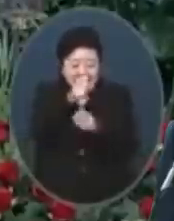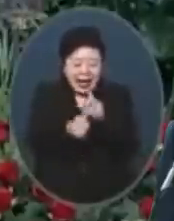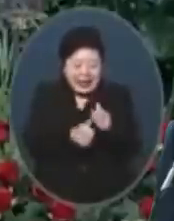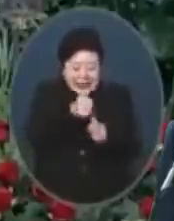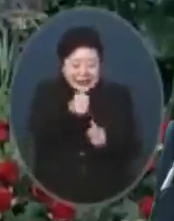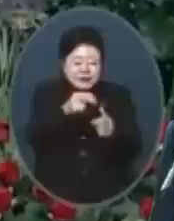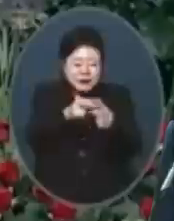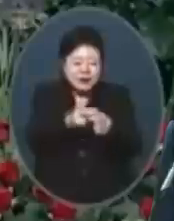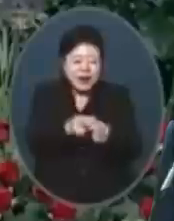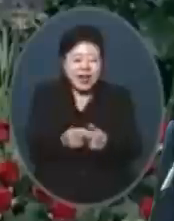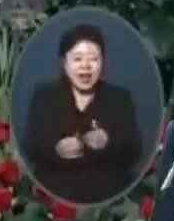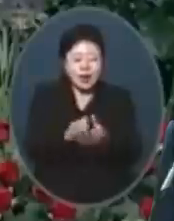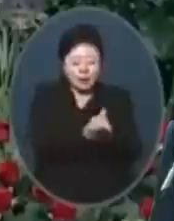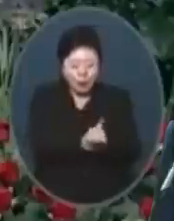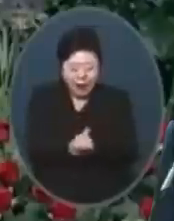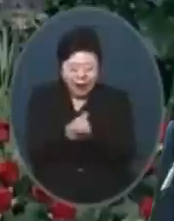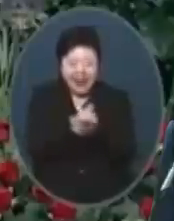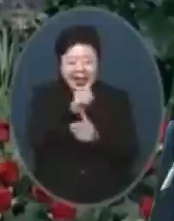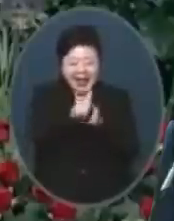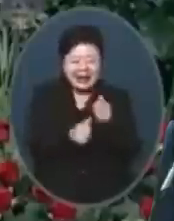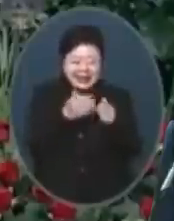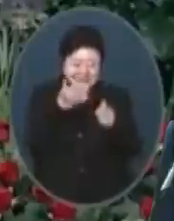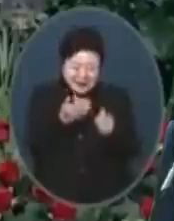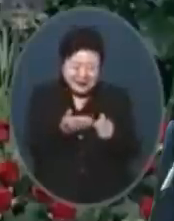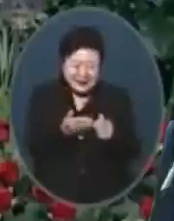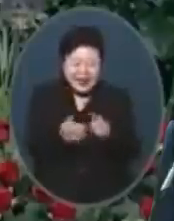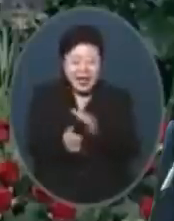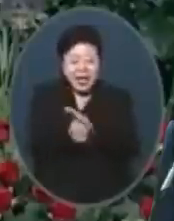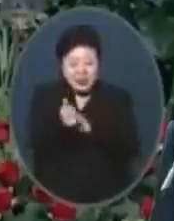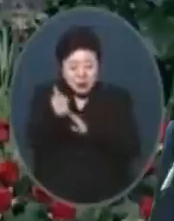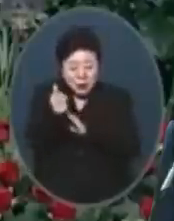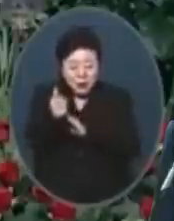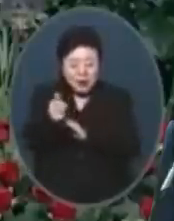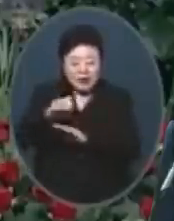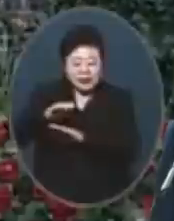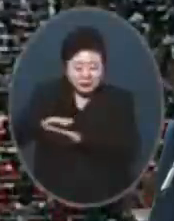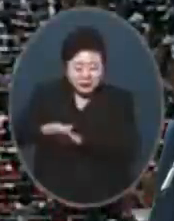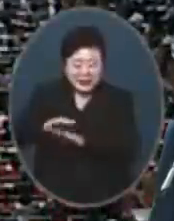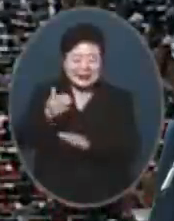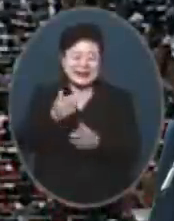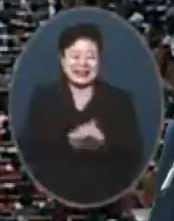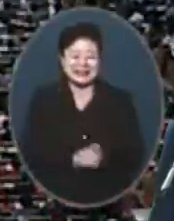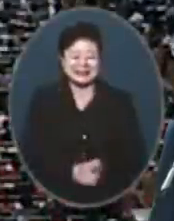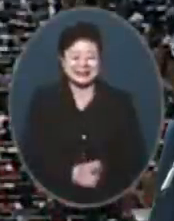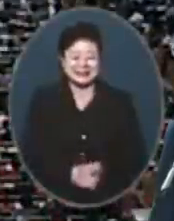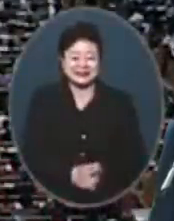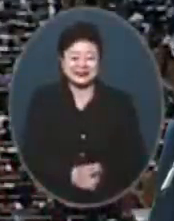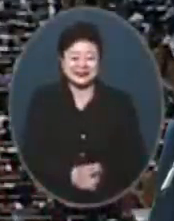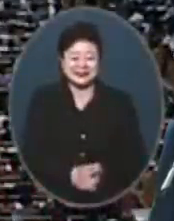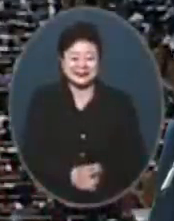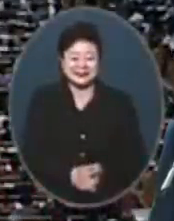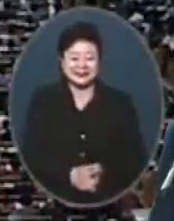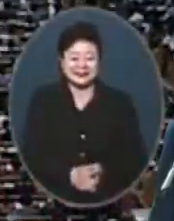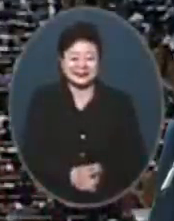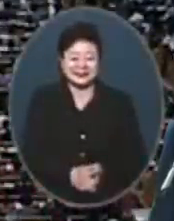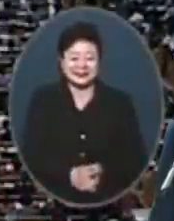하나님과 화해하고 하나님께 소망을 두어야만 하는 것입니다.